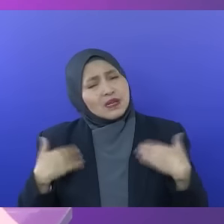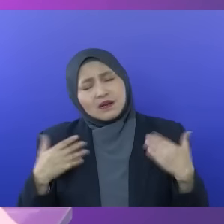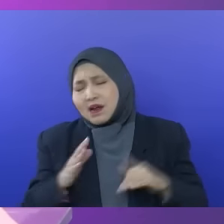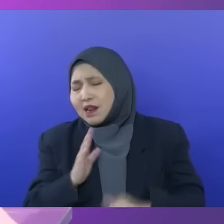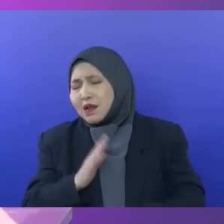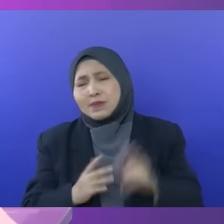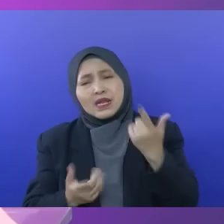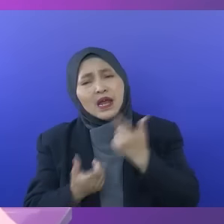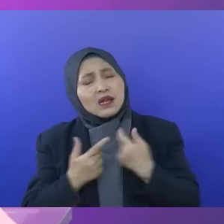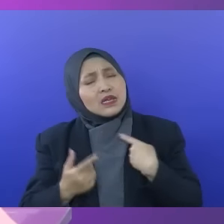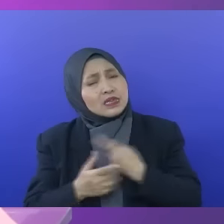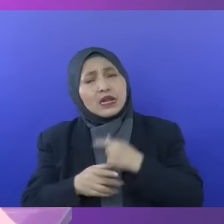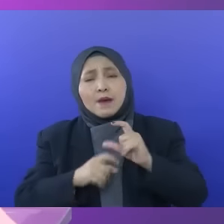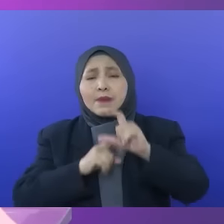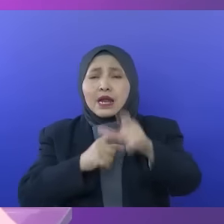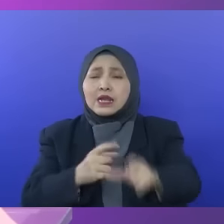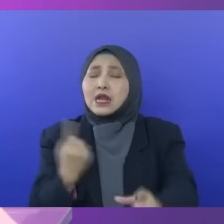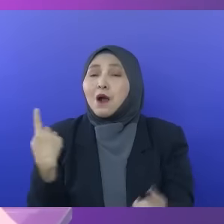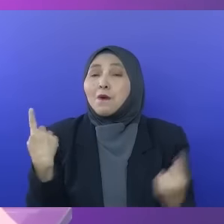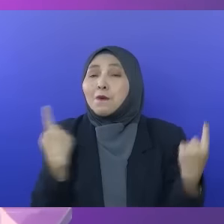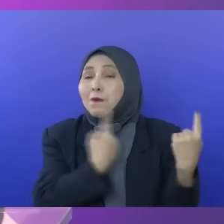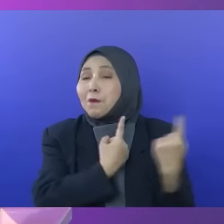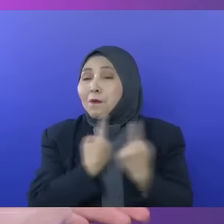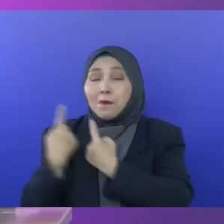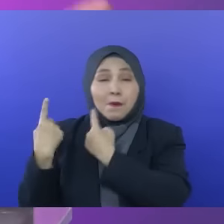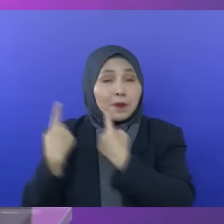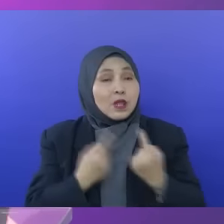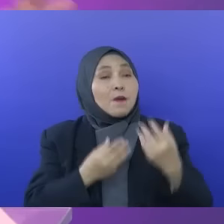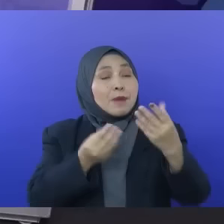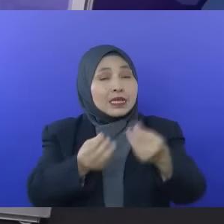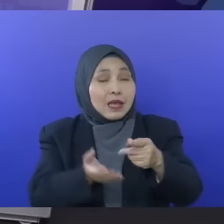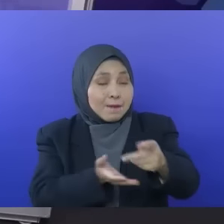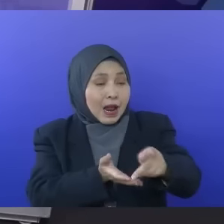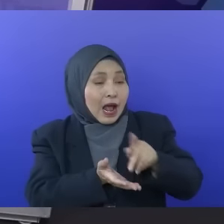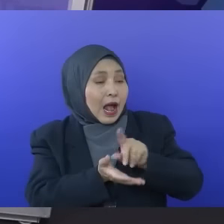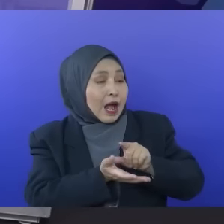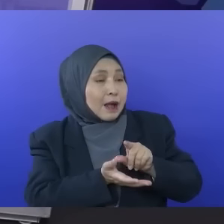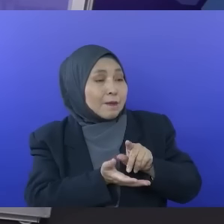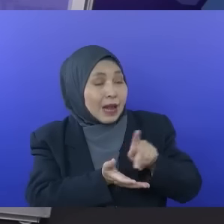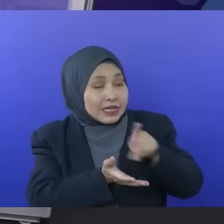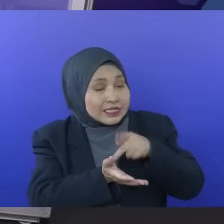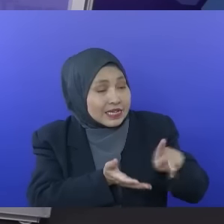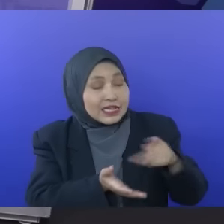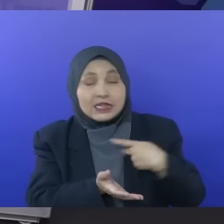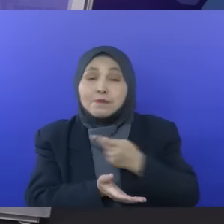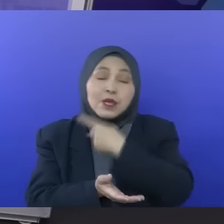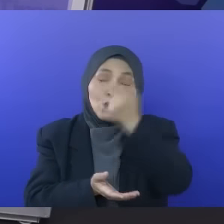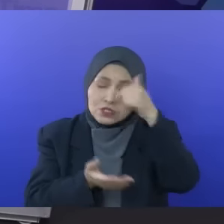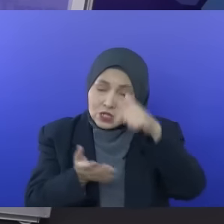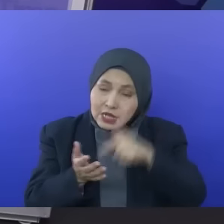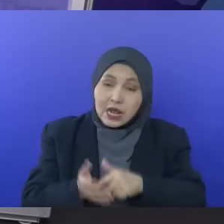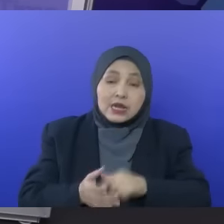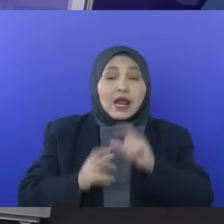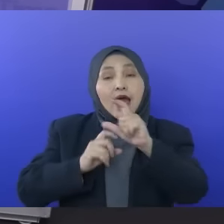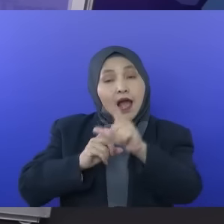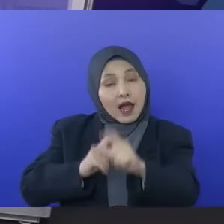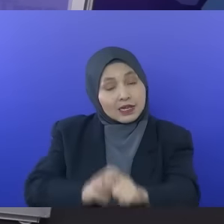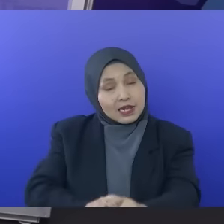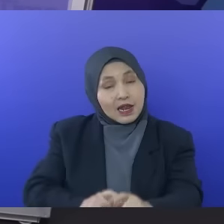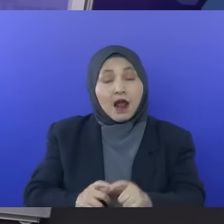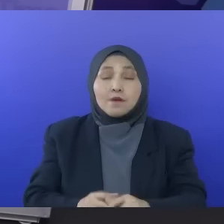daripada kita dapat hadiah hari jadi kita ataupun ada uang bagi belanja Gitu ke keren apel karena ini adalah hadiah